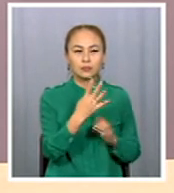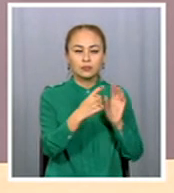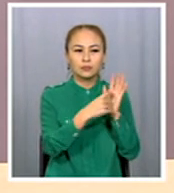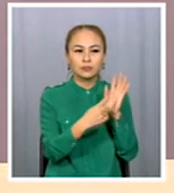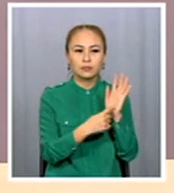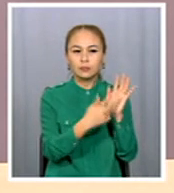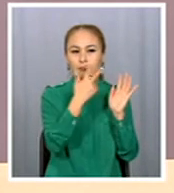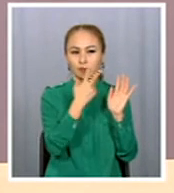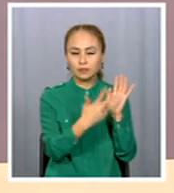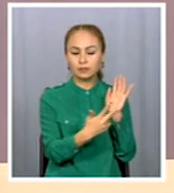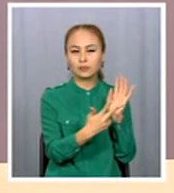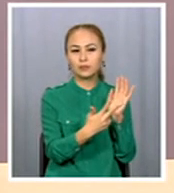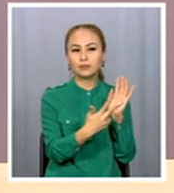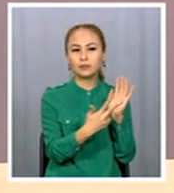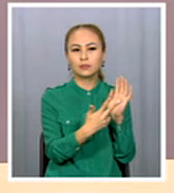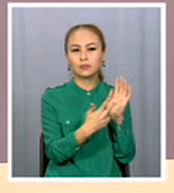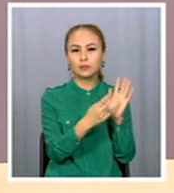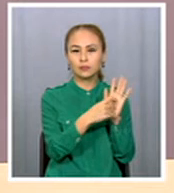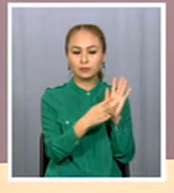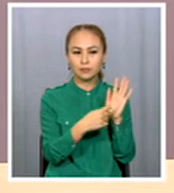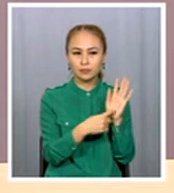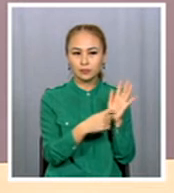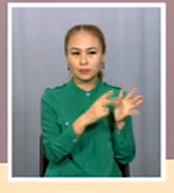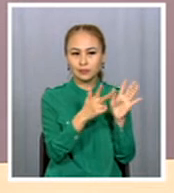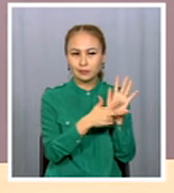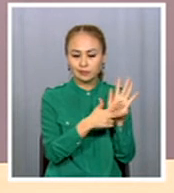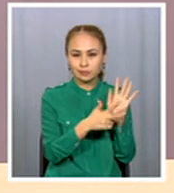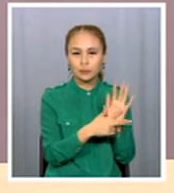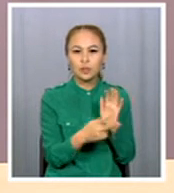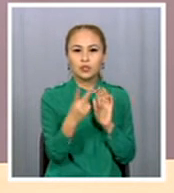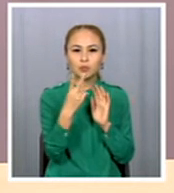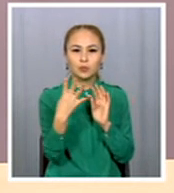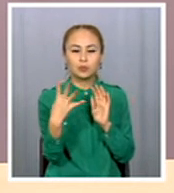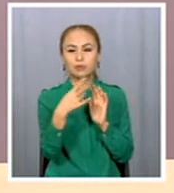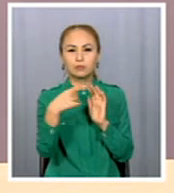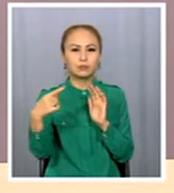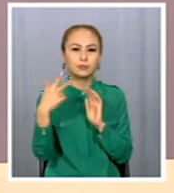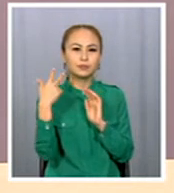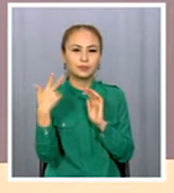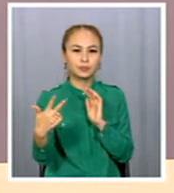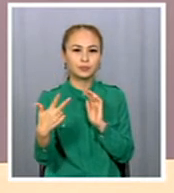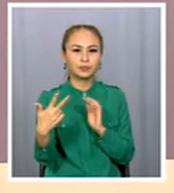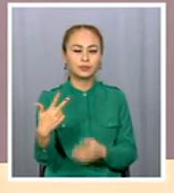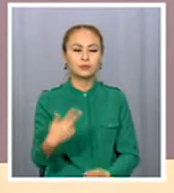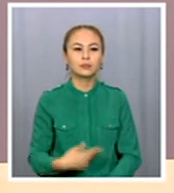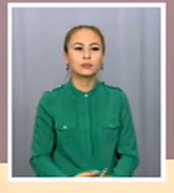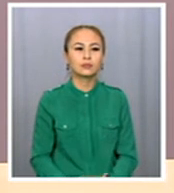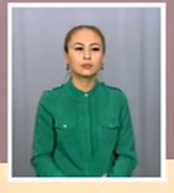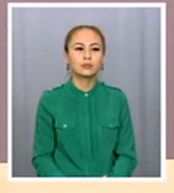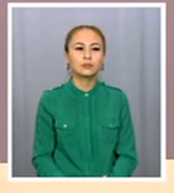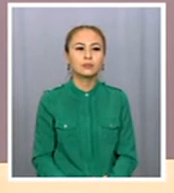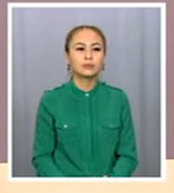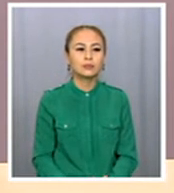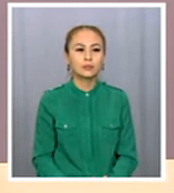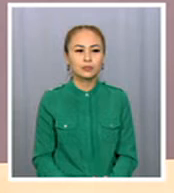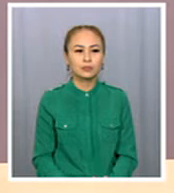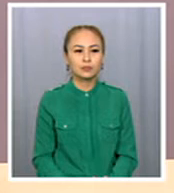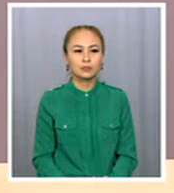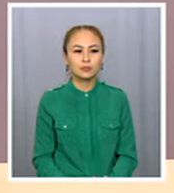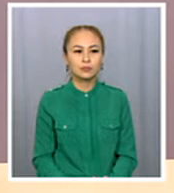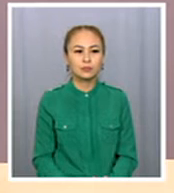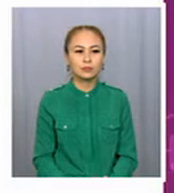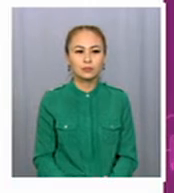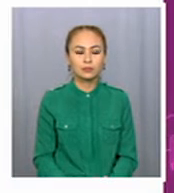пен 3 сандарының бөлінісі 8-ге тең. 24 пен 3 сандарының айырмасы